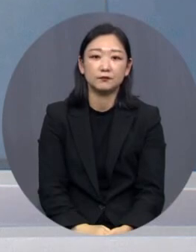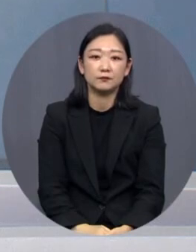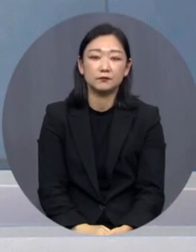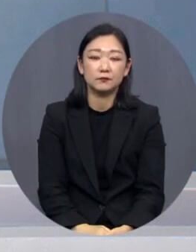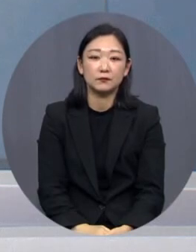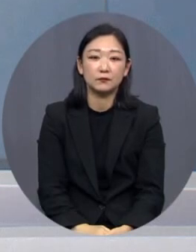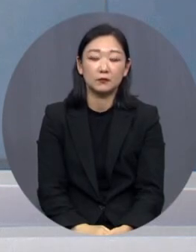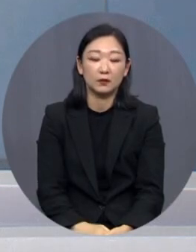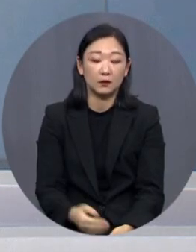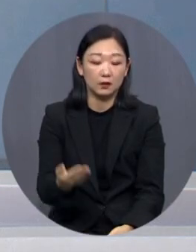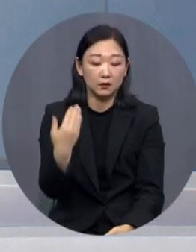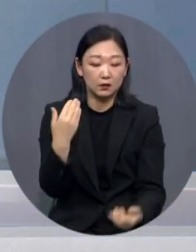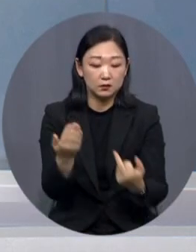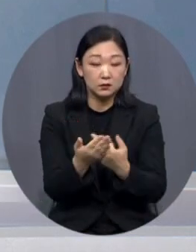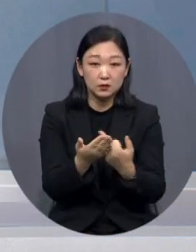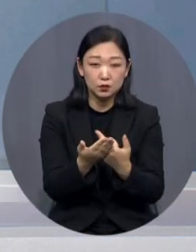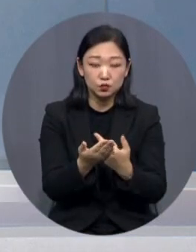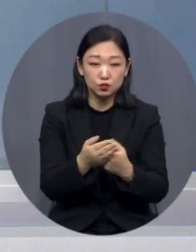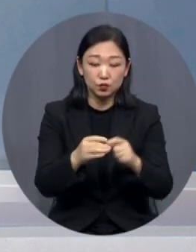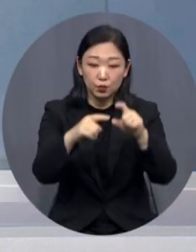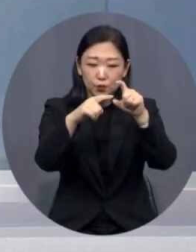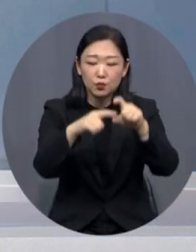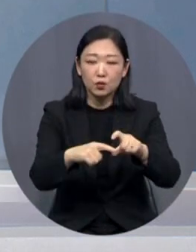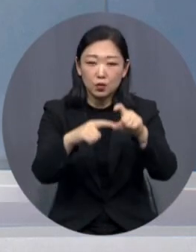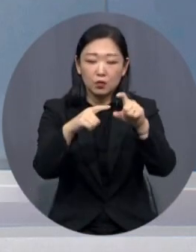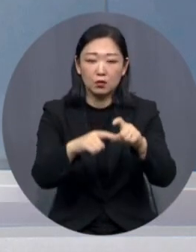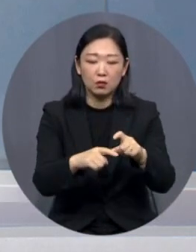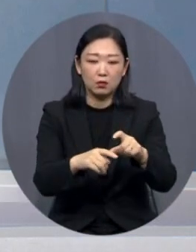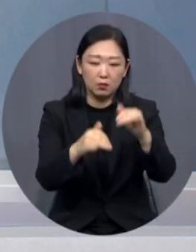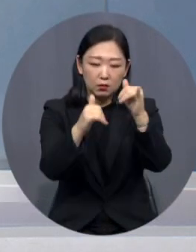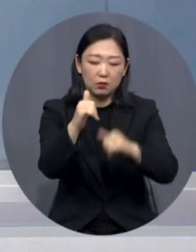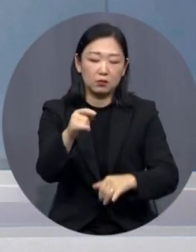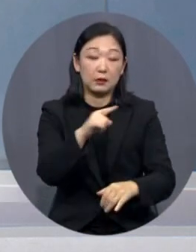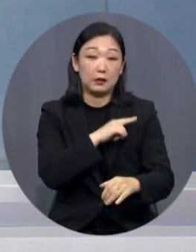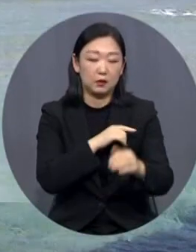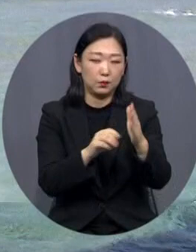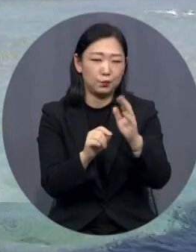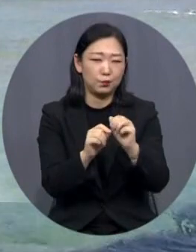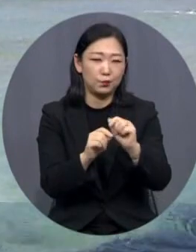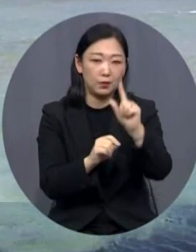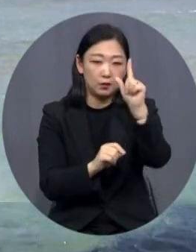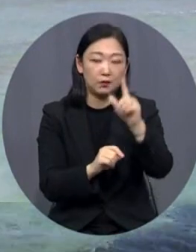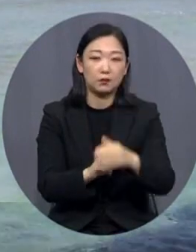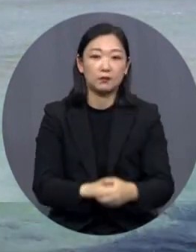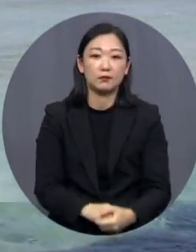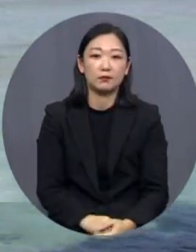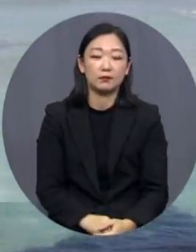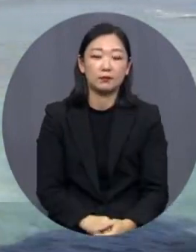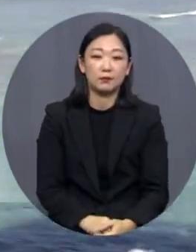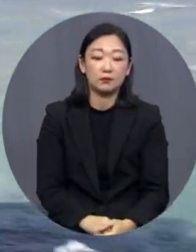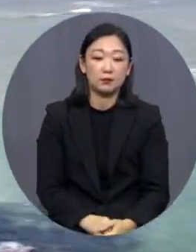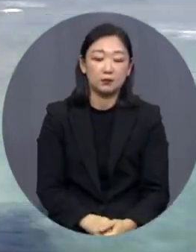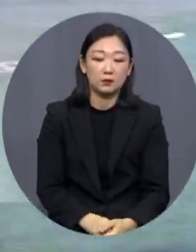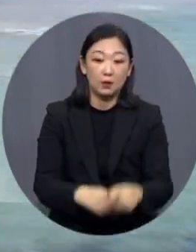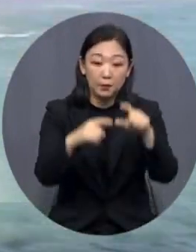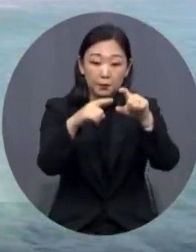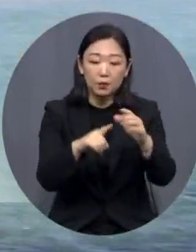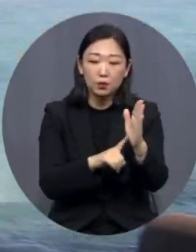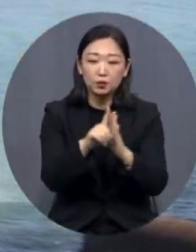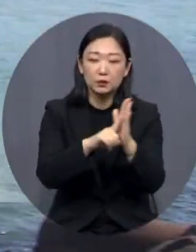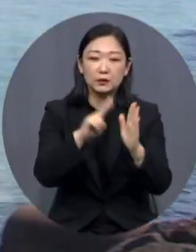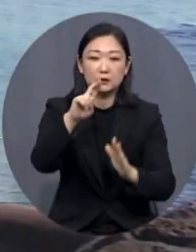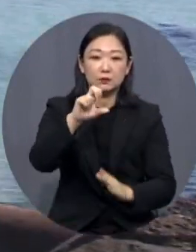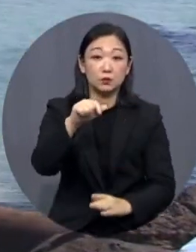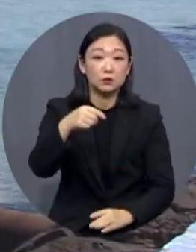지난달 제주의 평균 기온이 역대 가장 높았습니다 제주지방 기상청에 따르면 지난달 평균 기온은